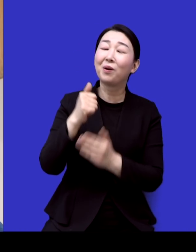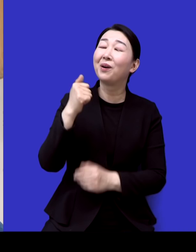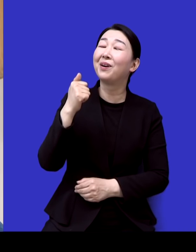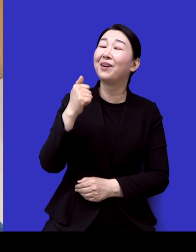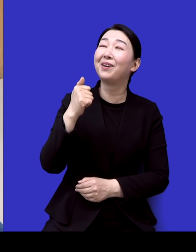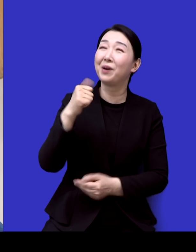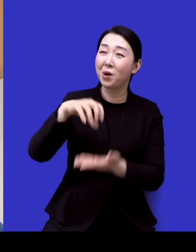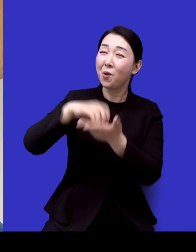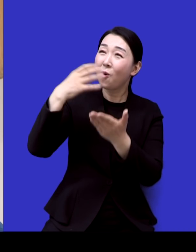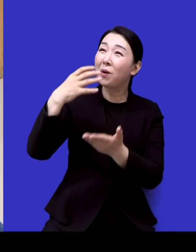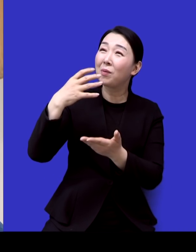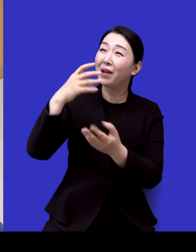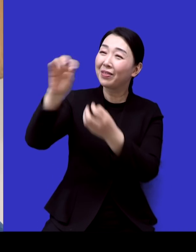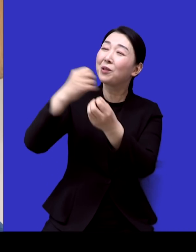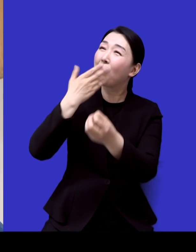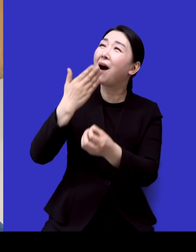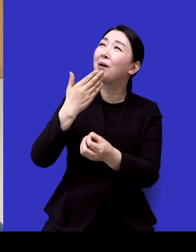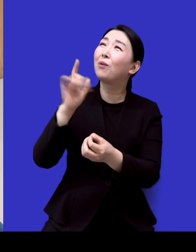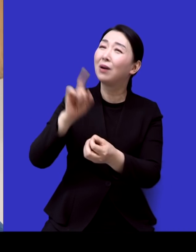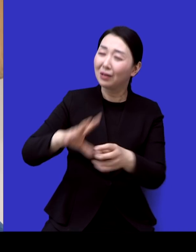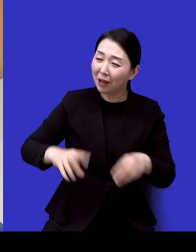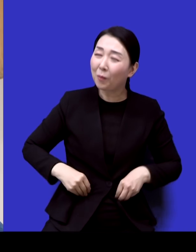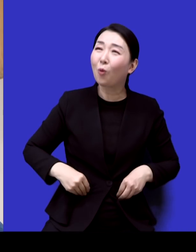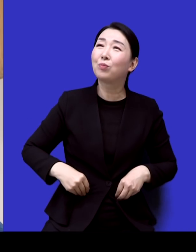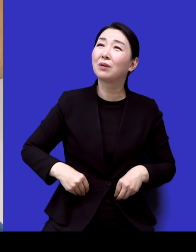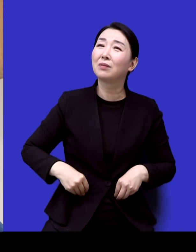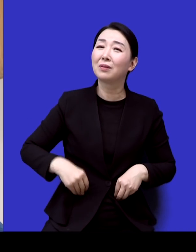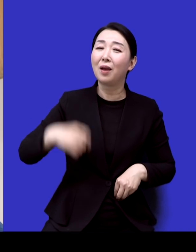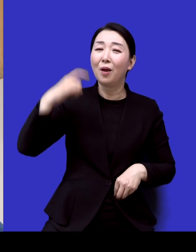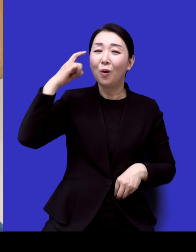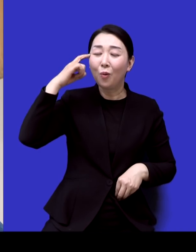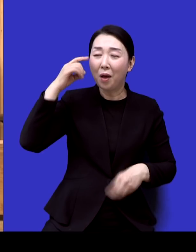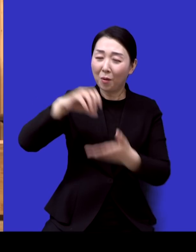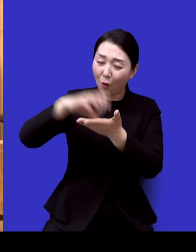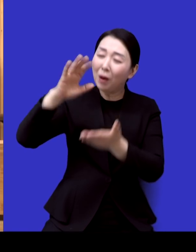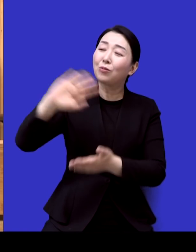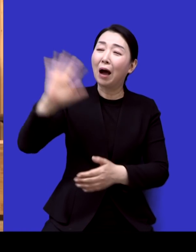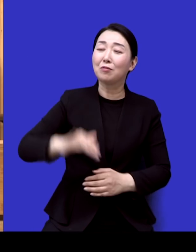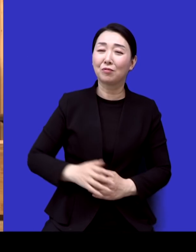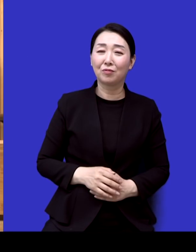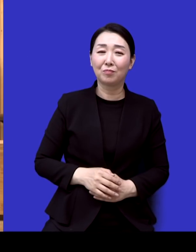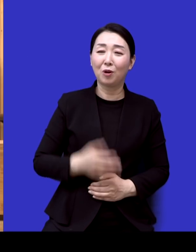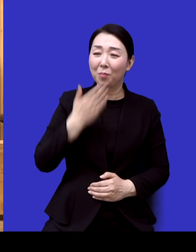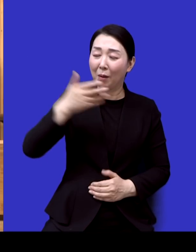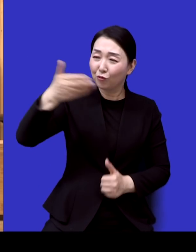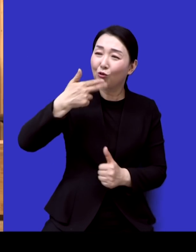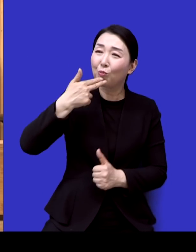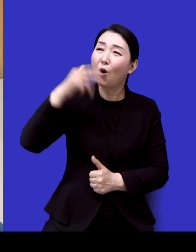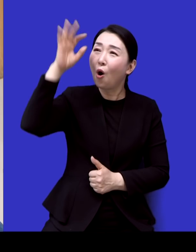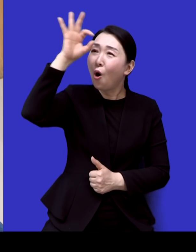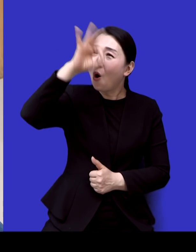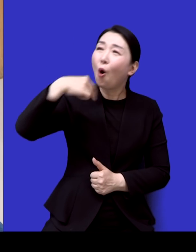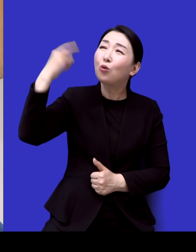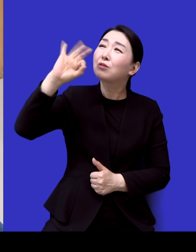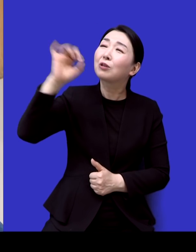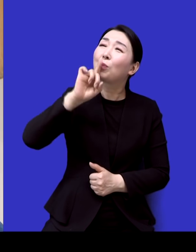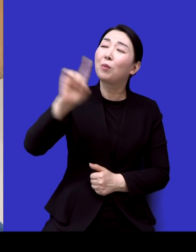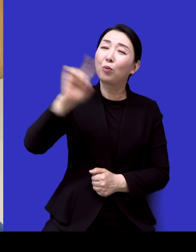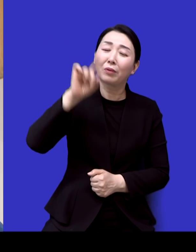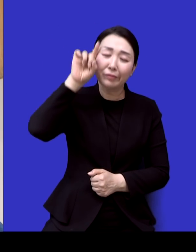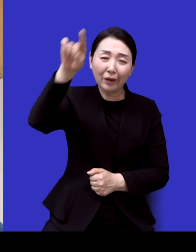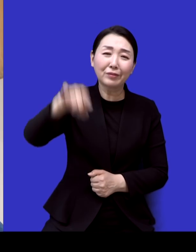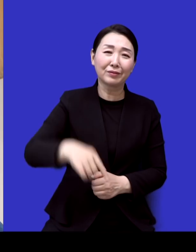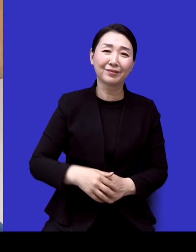호빵맨이에요. 얼굴이 뜯으면 먹을 수 있는 거예요. 배고프다 그러는데 그래. 뭐 호빵맨이면 모르겠는데 뭐 밥도 안 주고 얼굴 찾으라는 게 뭡니까? 짜증을